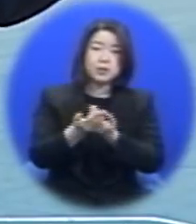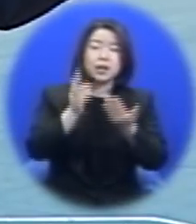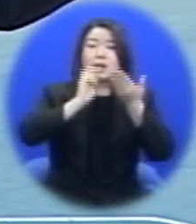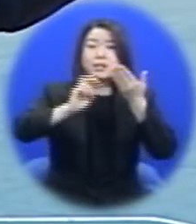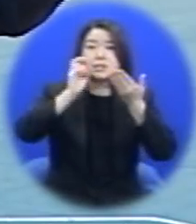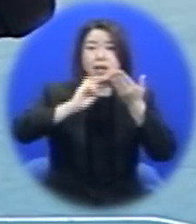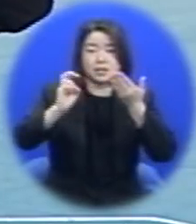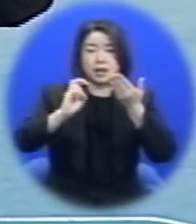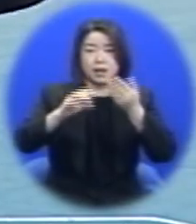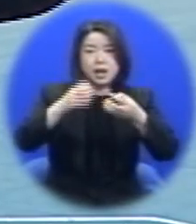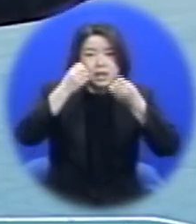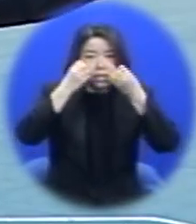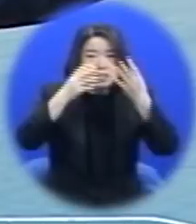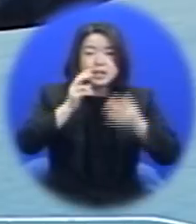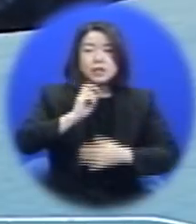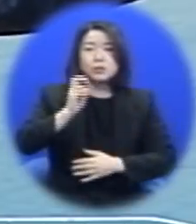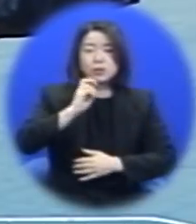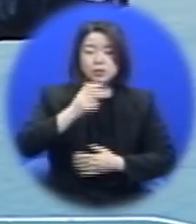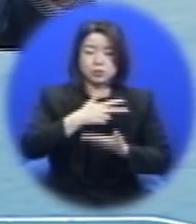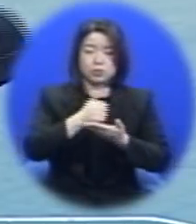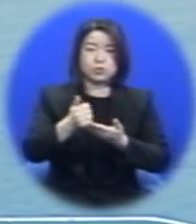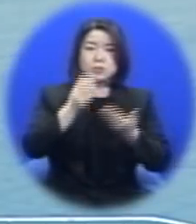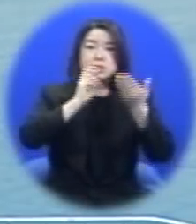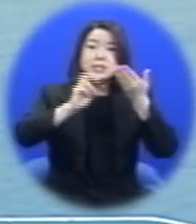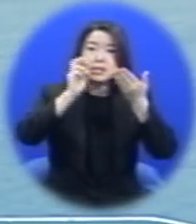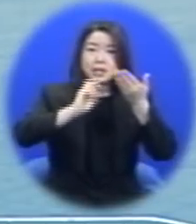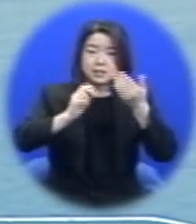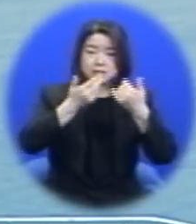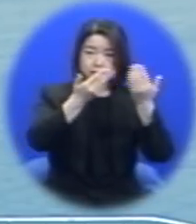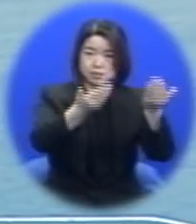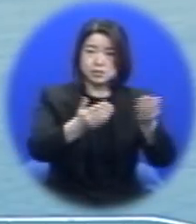노래로 하나님을 주님을 찬양했습니다. 그러자